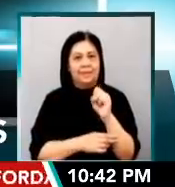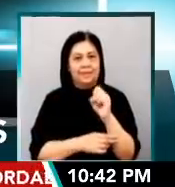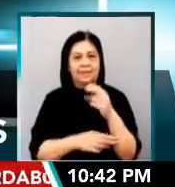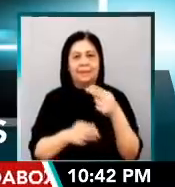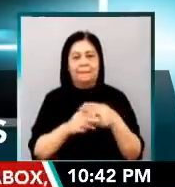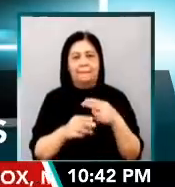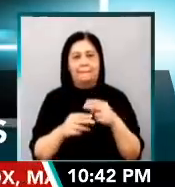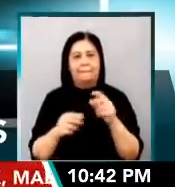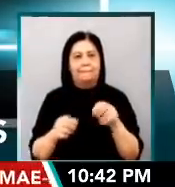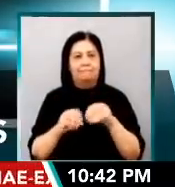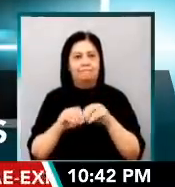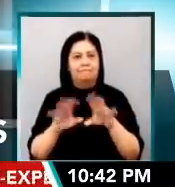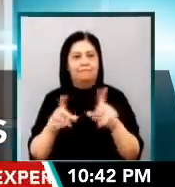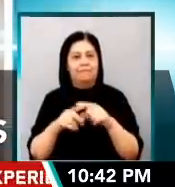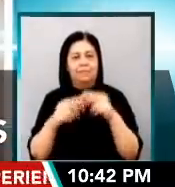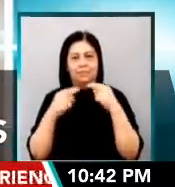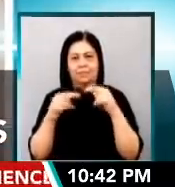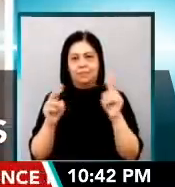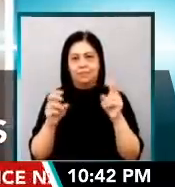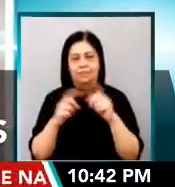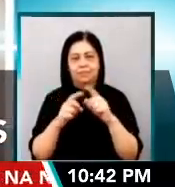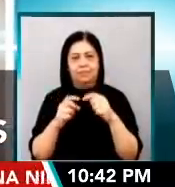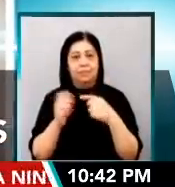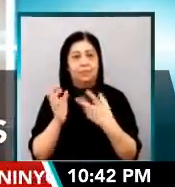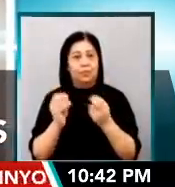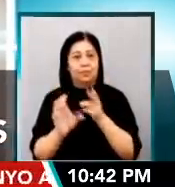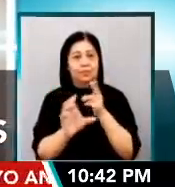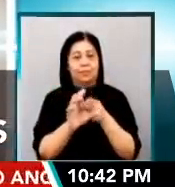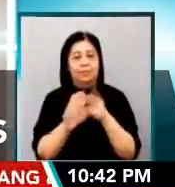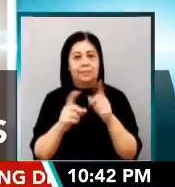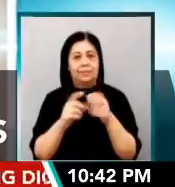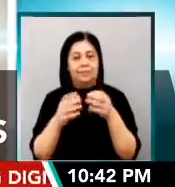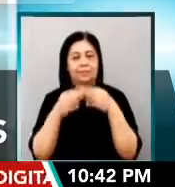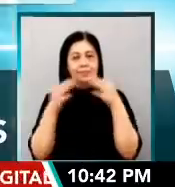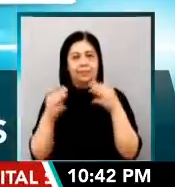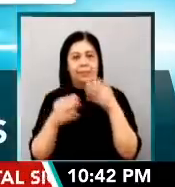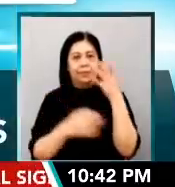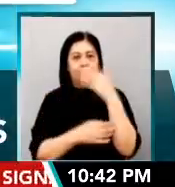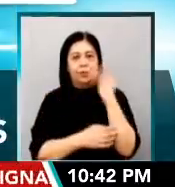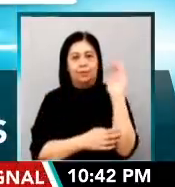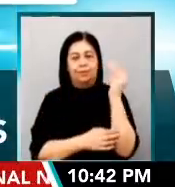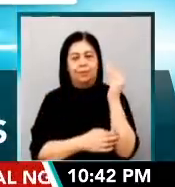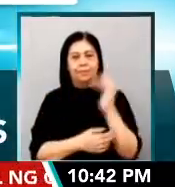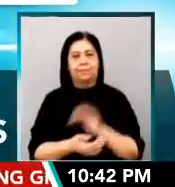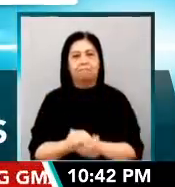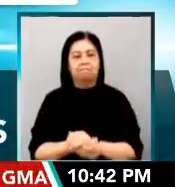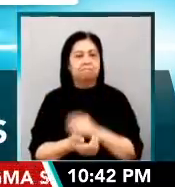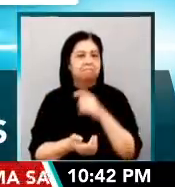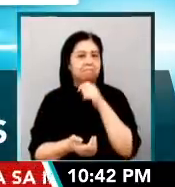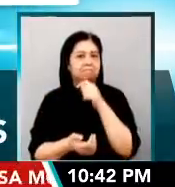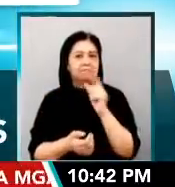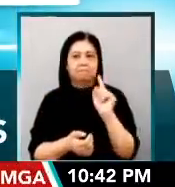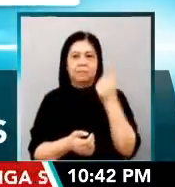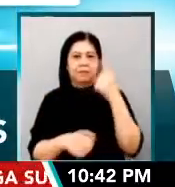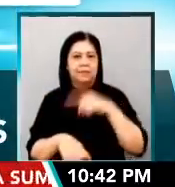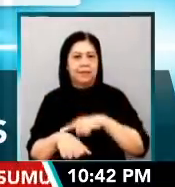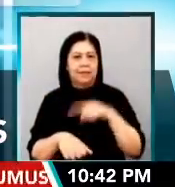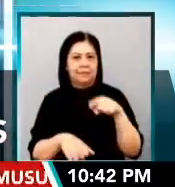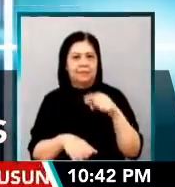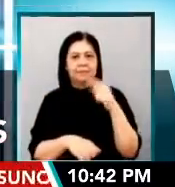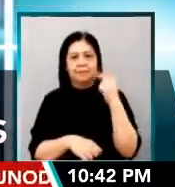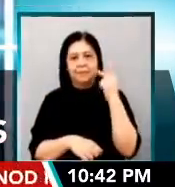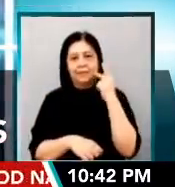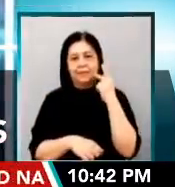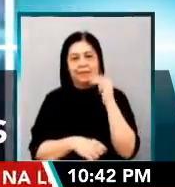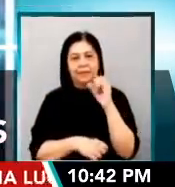ang napapabalitang pagsabak niya sa prestigyosong beauty pageant. Hindi naman ito ang unang pagsali ni Kisses sa pageant. Sumabak